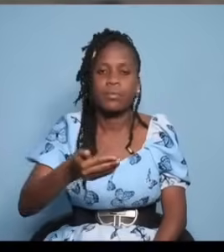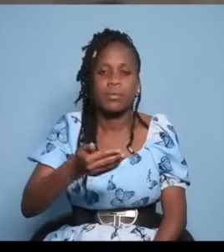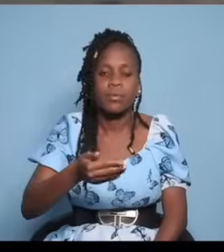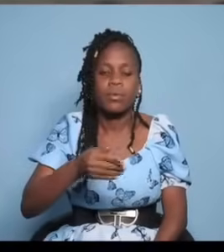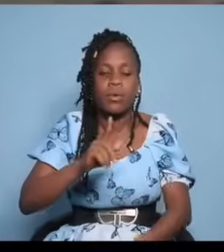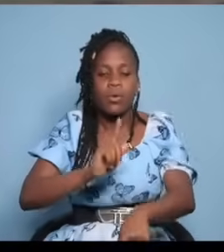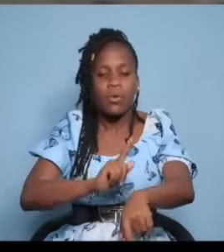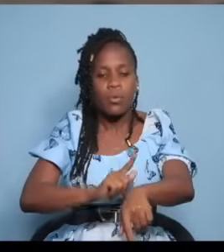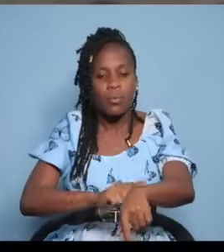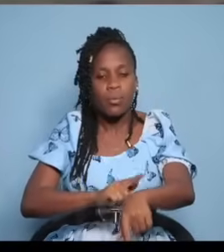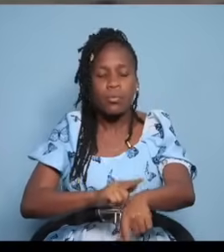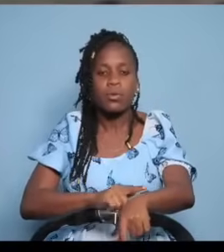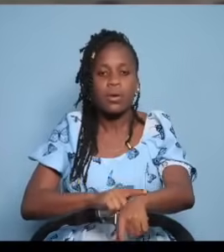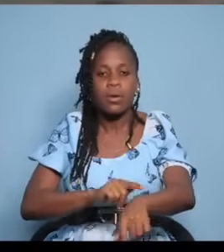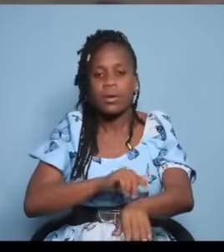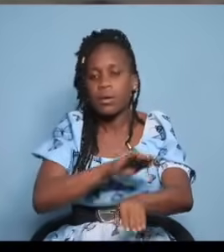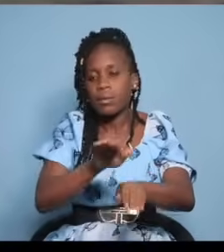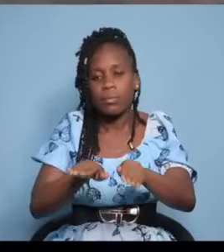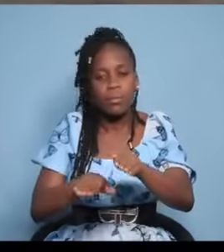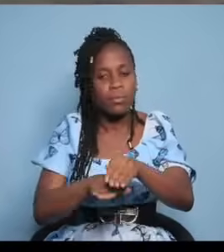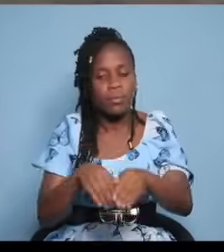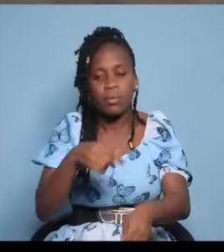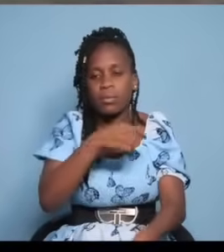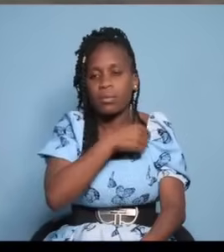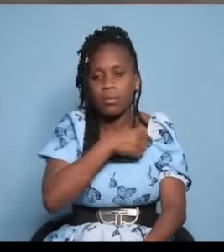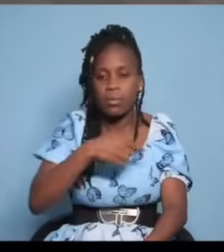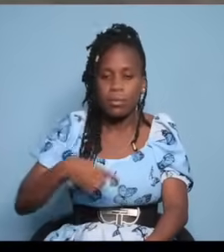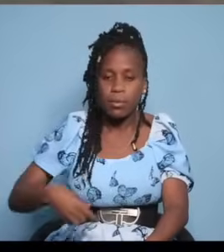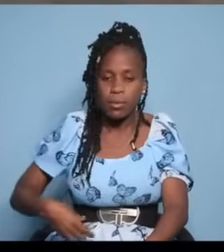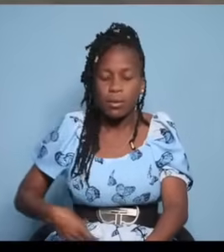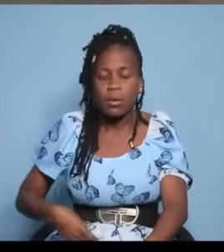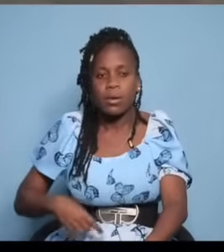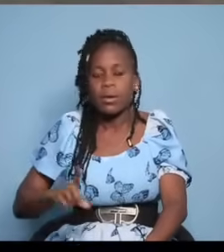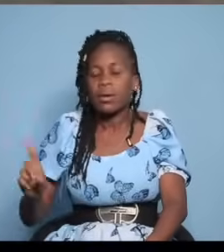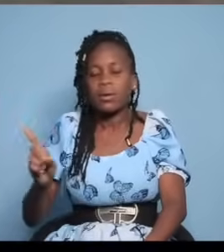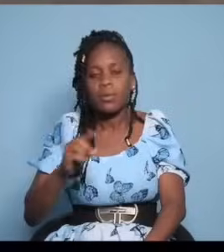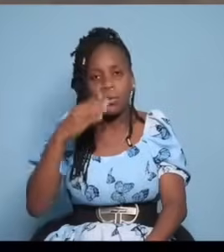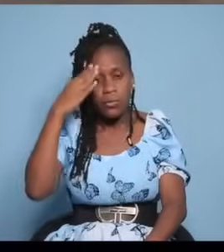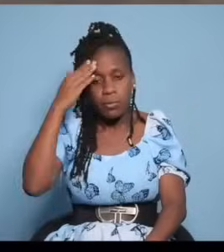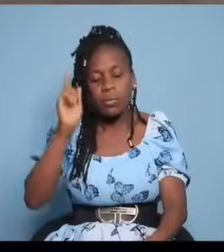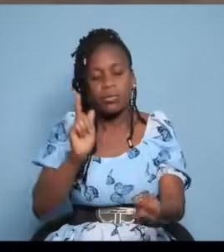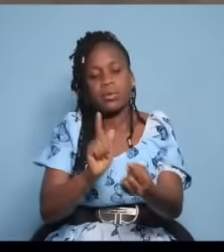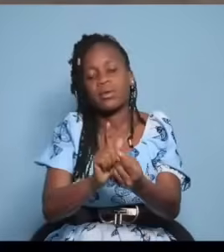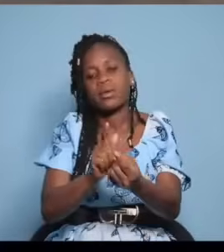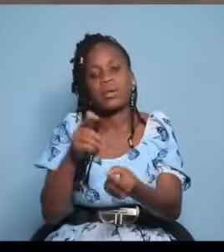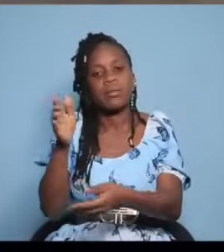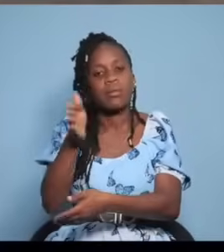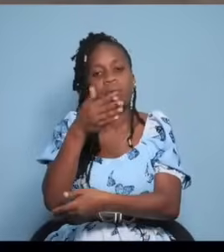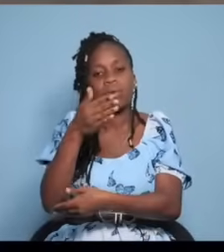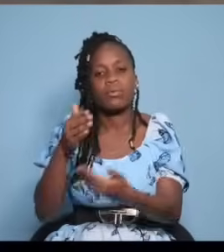kumsalimia rais wa Uganda, hakuwa anafahamu kwamba kule atakutana na wale mabalozi wa nchi zile. Na